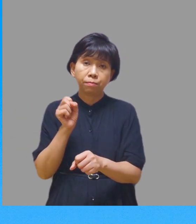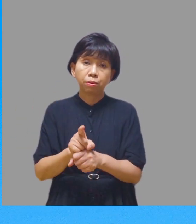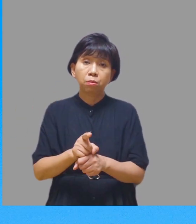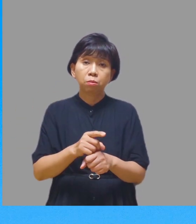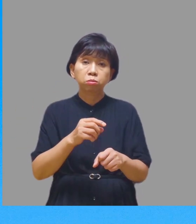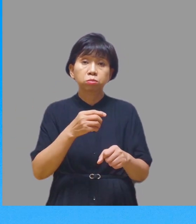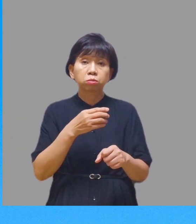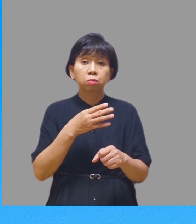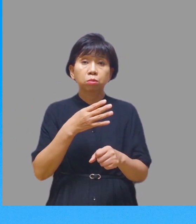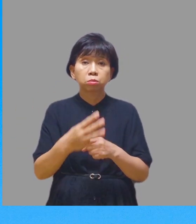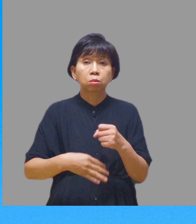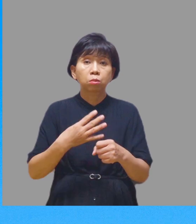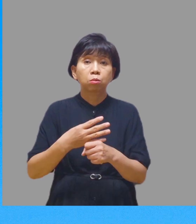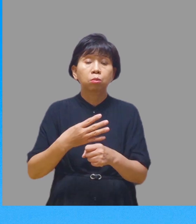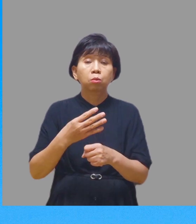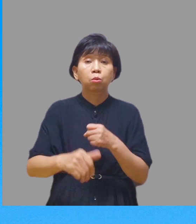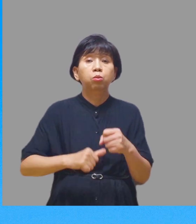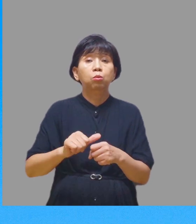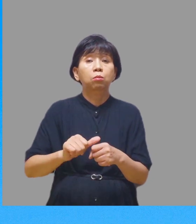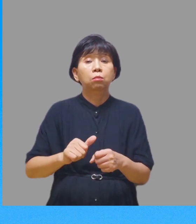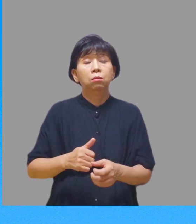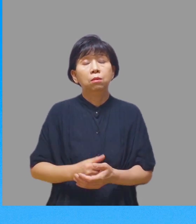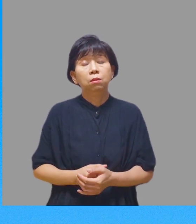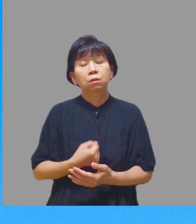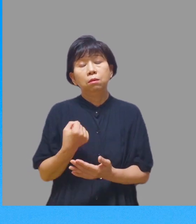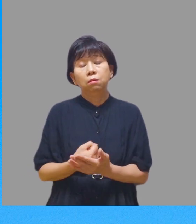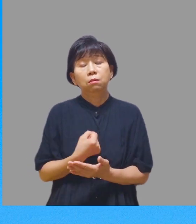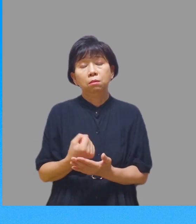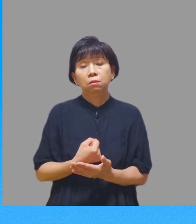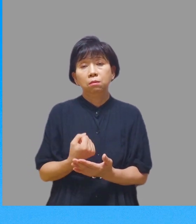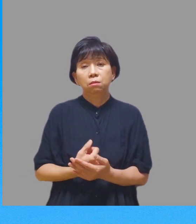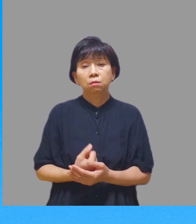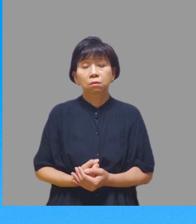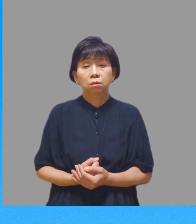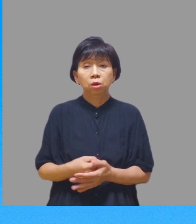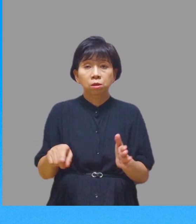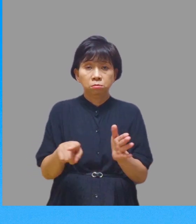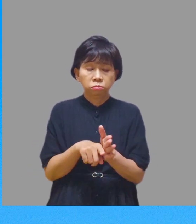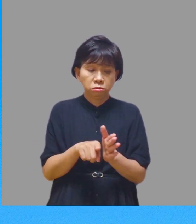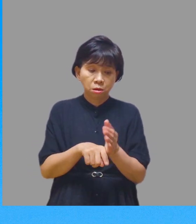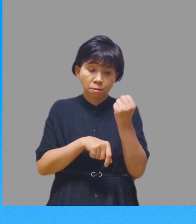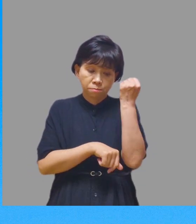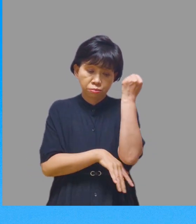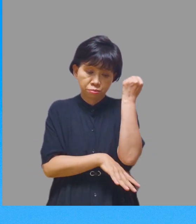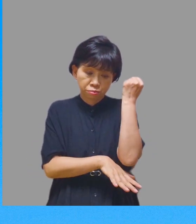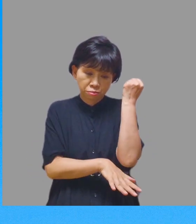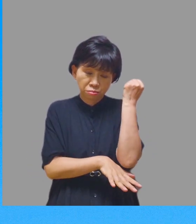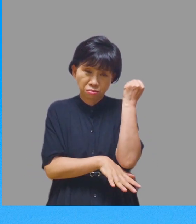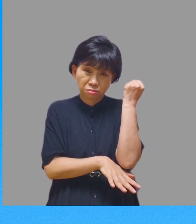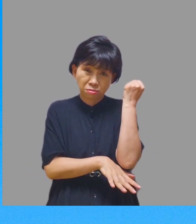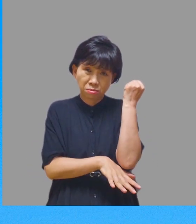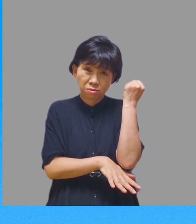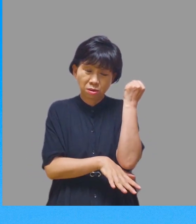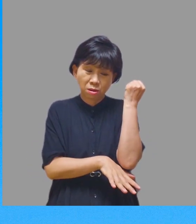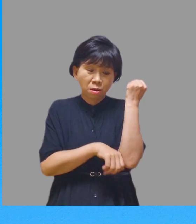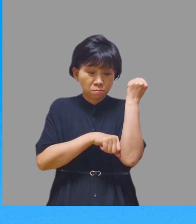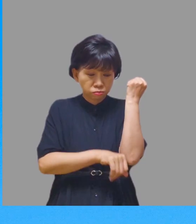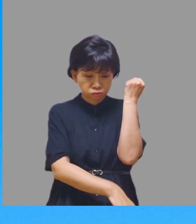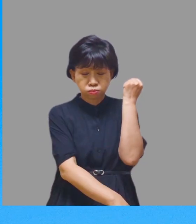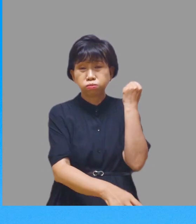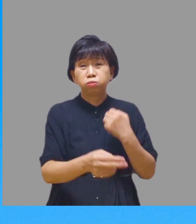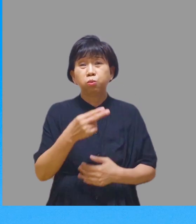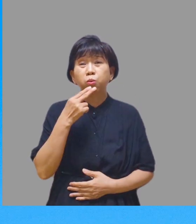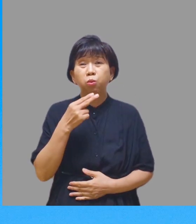지나가고 있습니다. 안타까운 현실이죠. 신앙이 깊이 뿌리 내리지 못하면 어려움과 시험이 찾아왔을